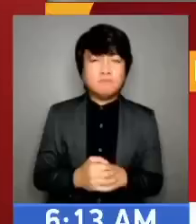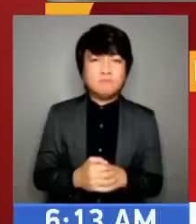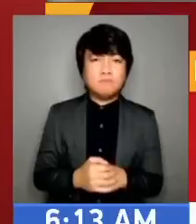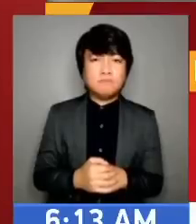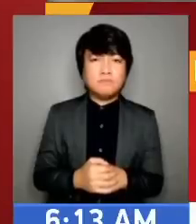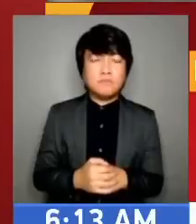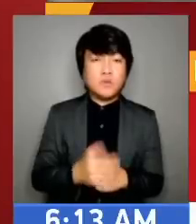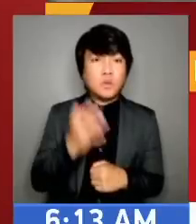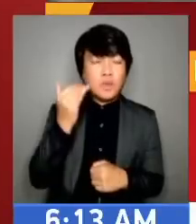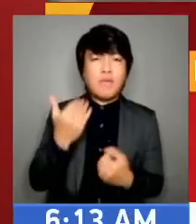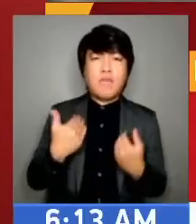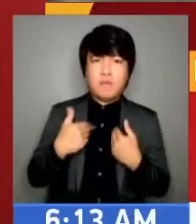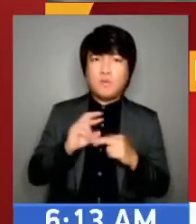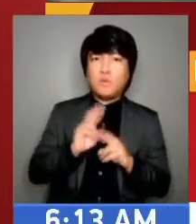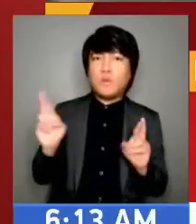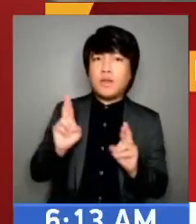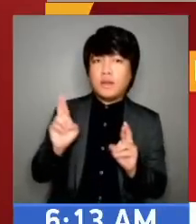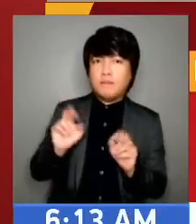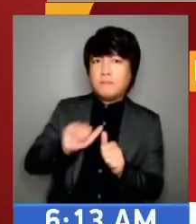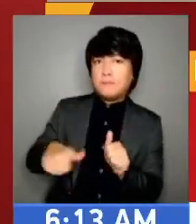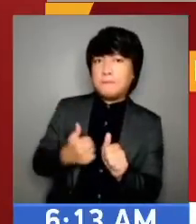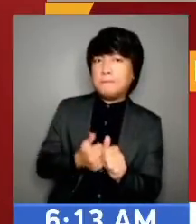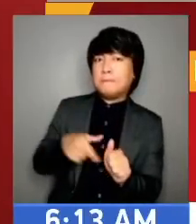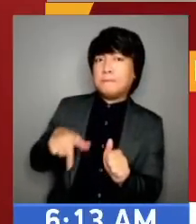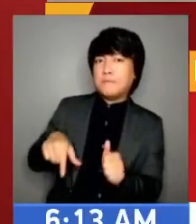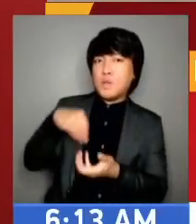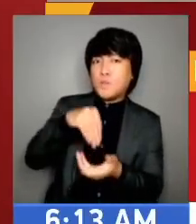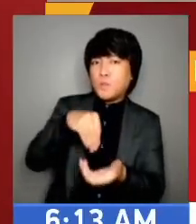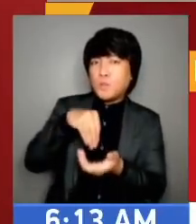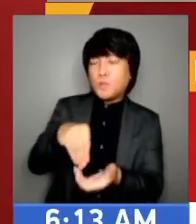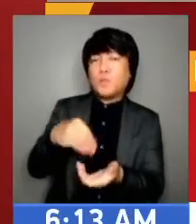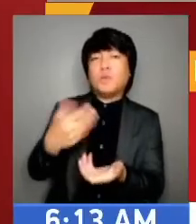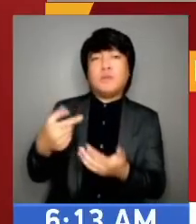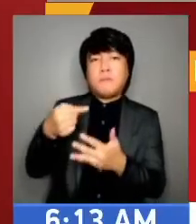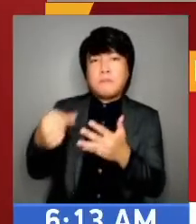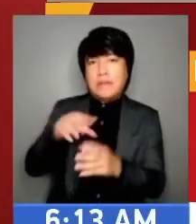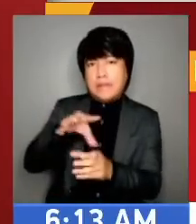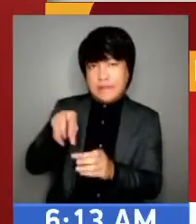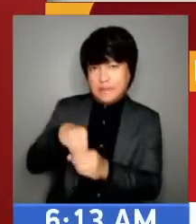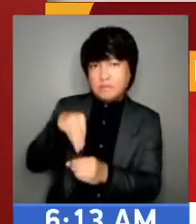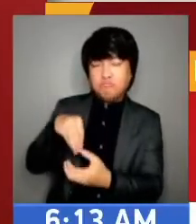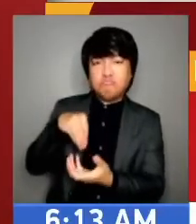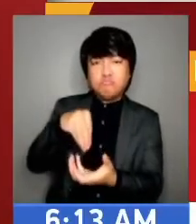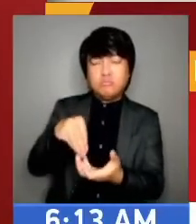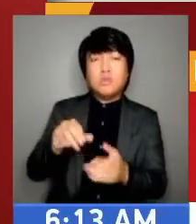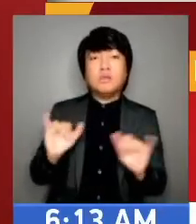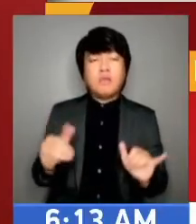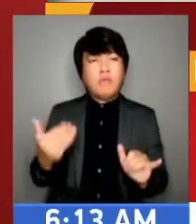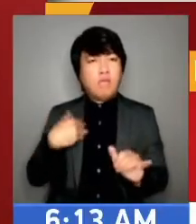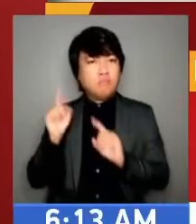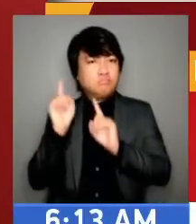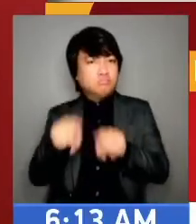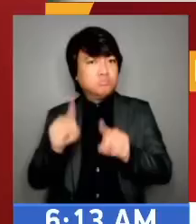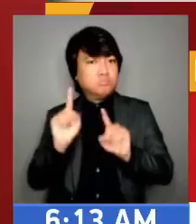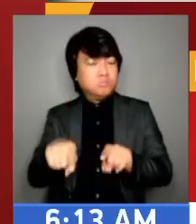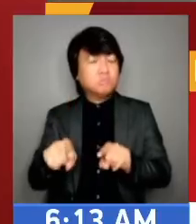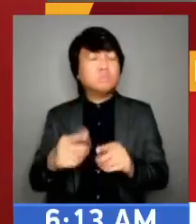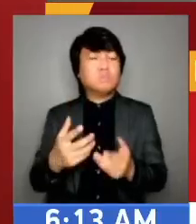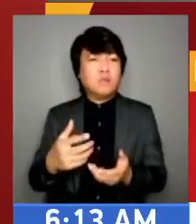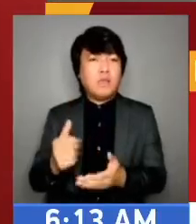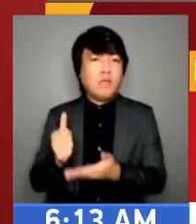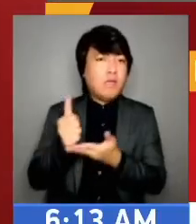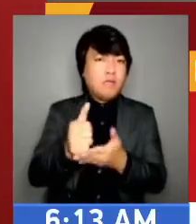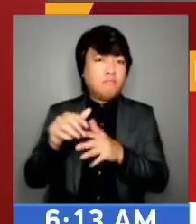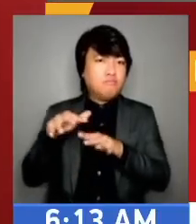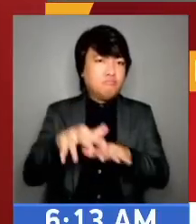non-food items. And at the same time, may mga paakyat na rin po na augmentation para doon sa ating mga kababayan po niya sa Northern